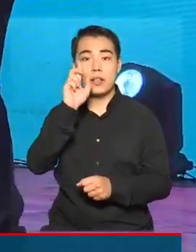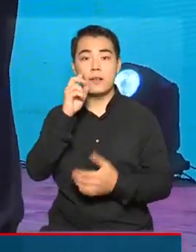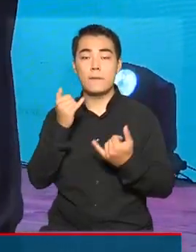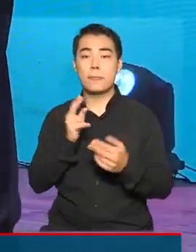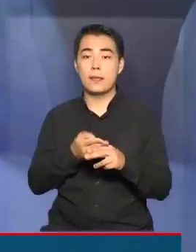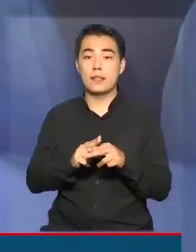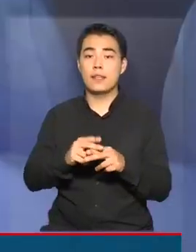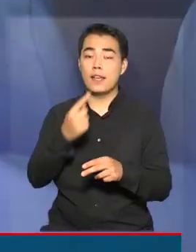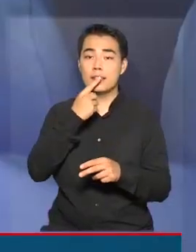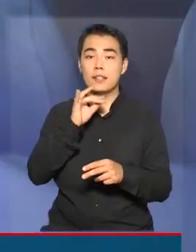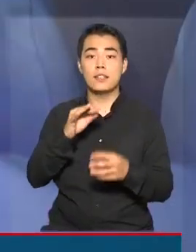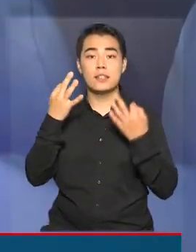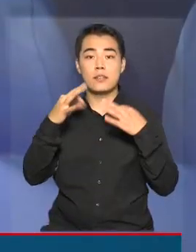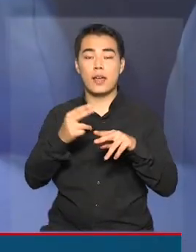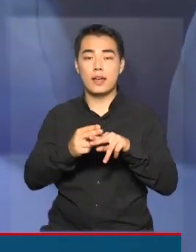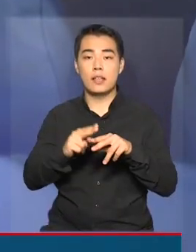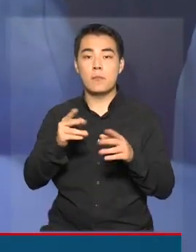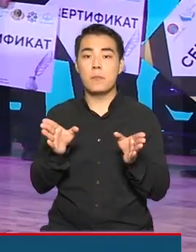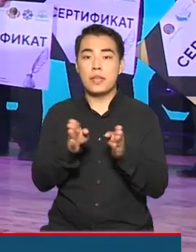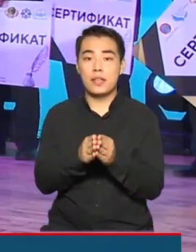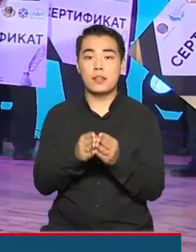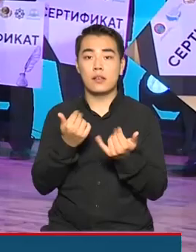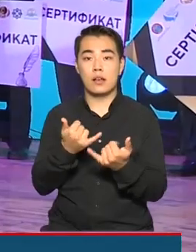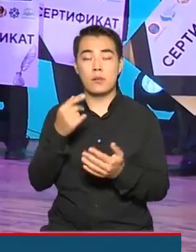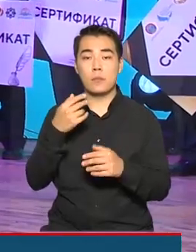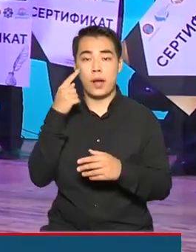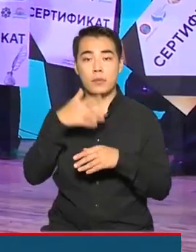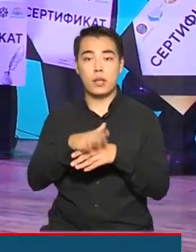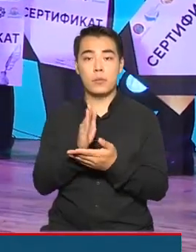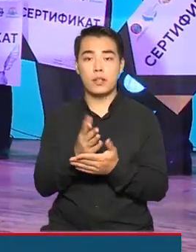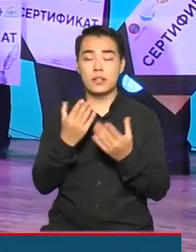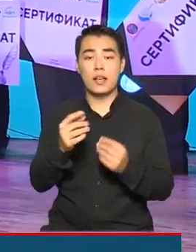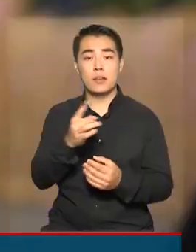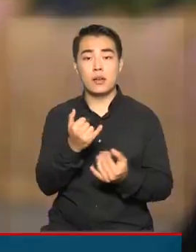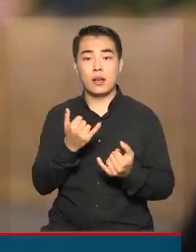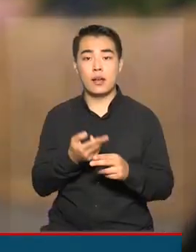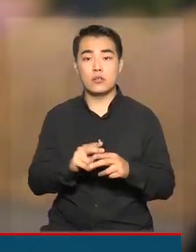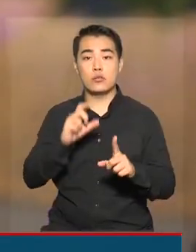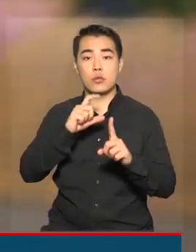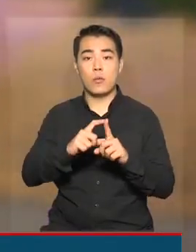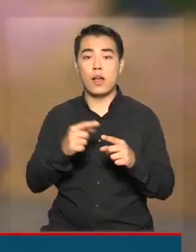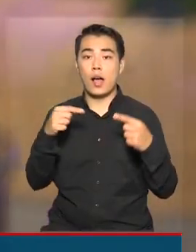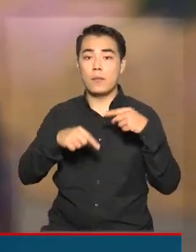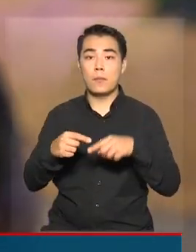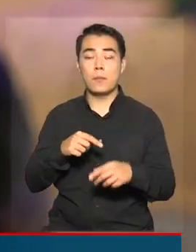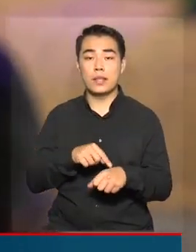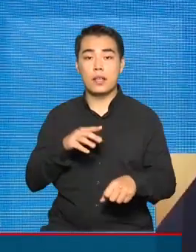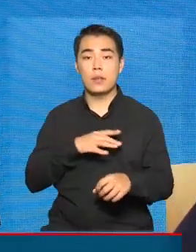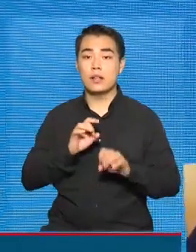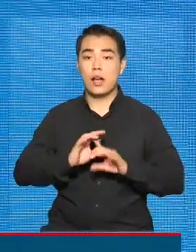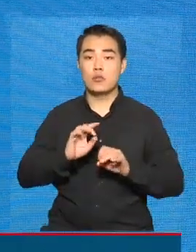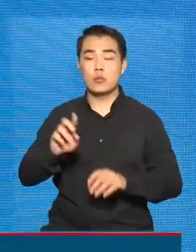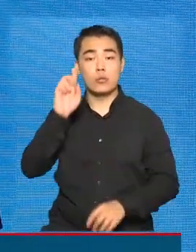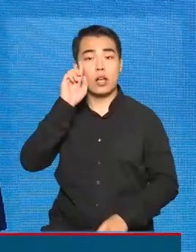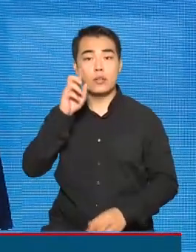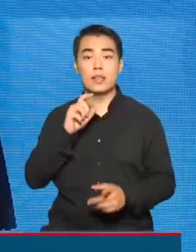язык и независимость – неразделимое понятие. И сегодня, в День Республики, почетные виртуозы слова обменялись мнениями о значимости